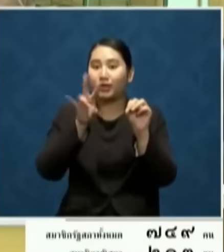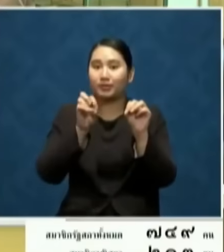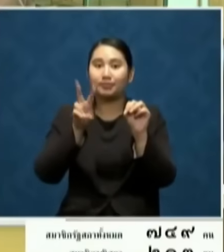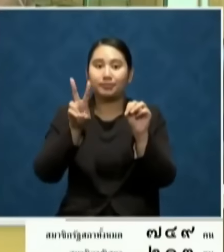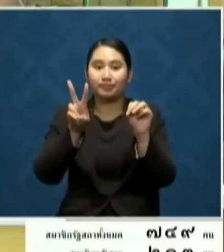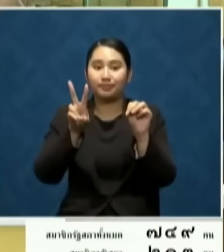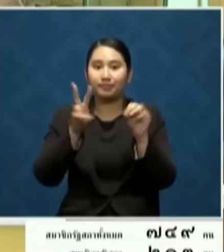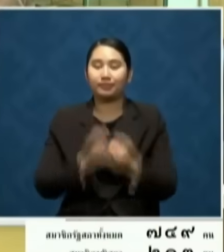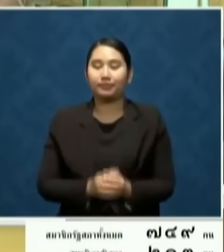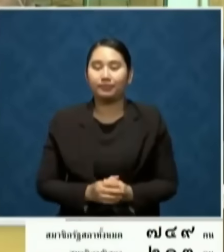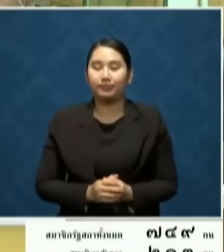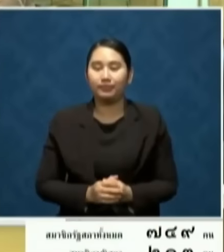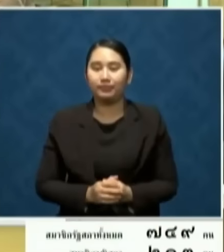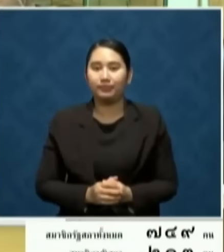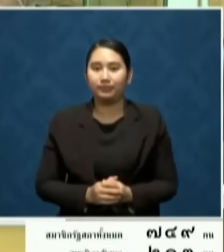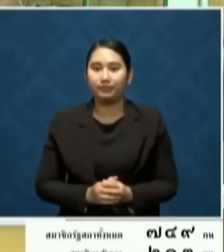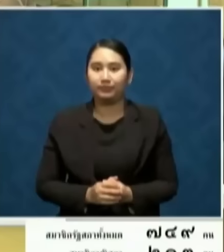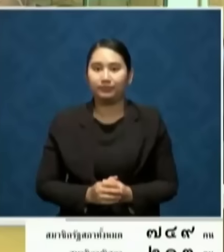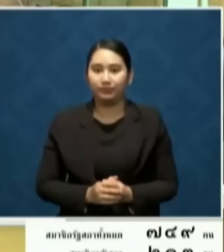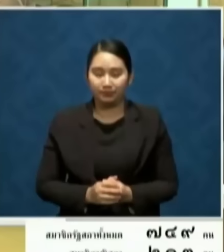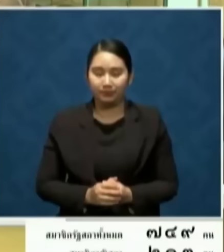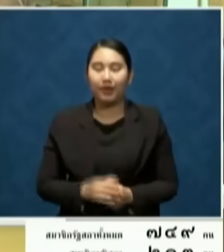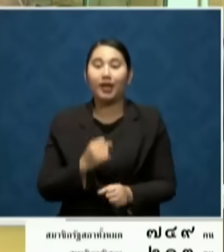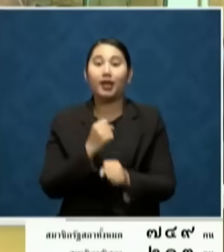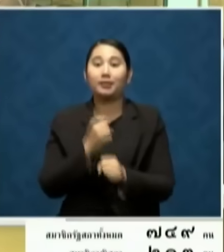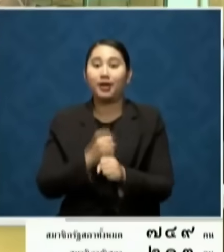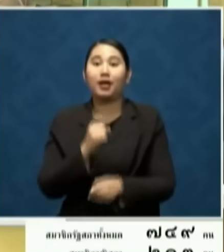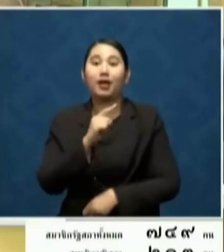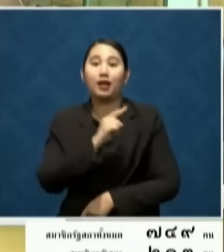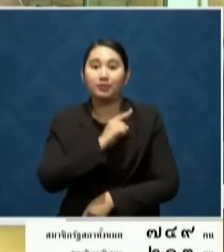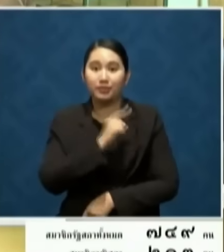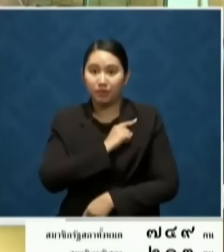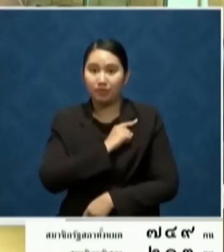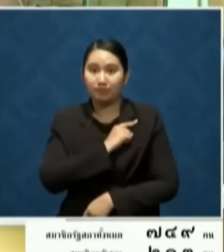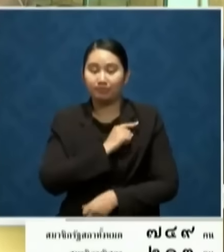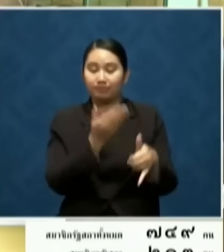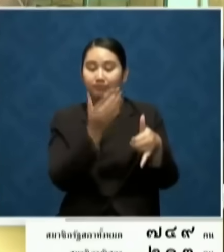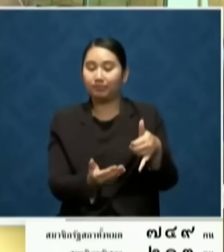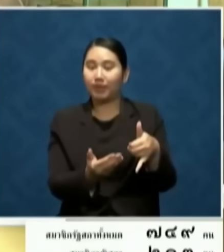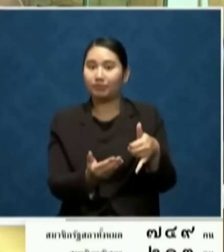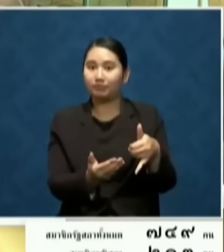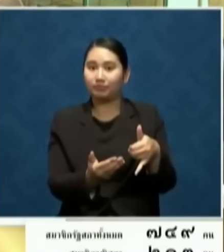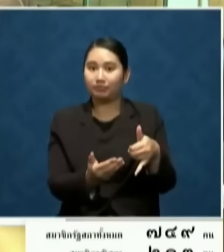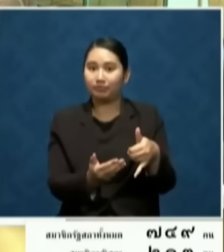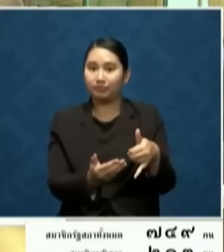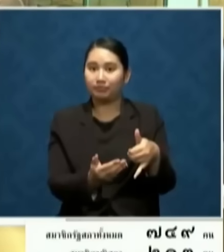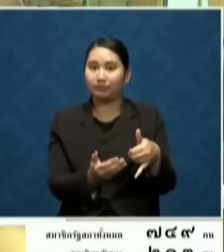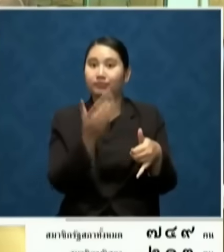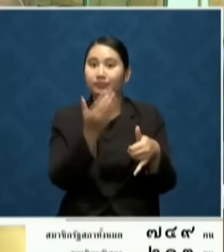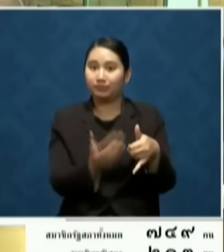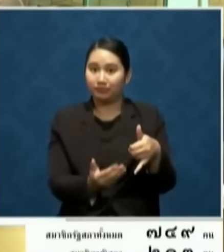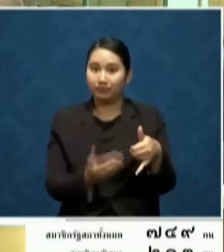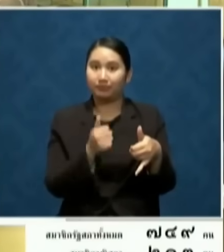ไปแล้วหากท่านได้เสียงสนับสนุนจากประชาชนจนกระทั่งทำหน้าที่นายกรัฐมนตรีได้ตนก็ยินดีด้วยแต่หากเสียงไม่ถึ